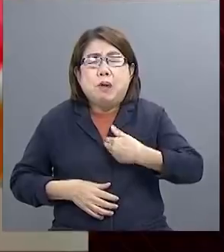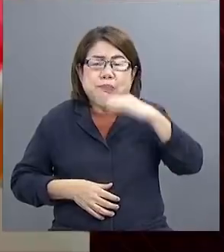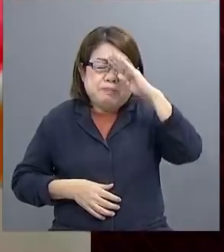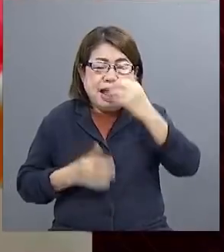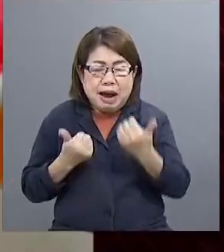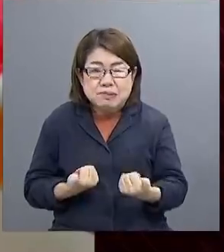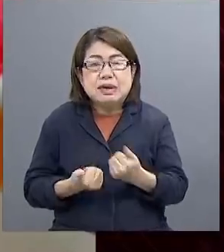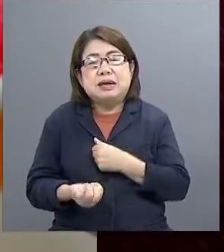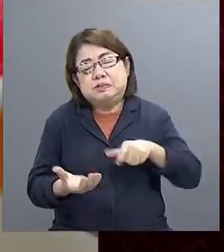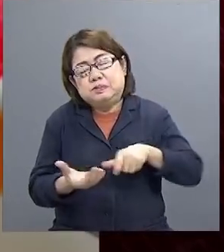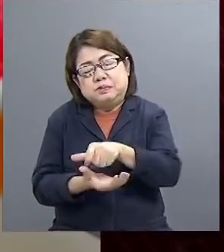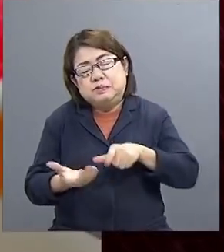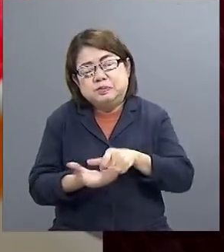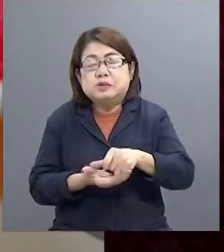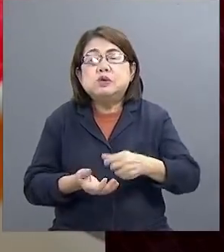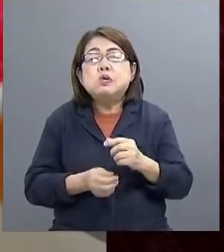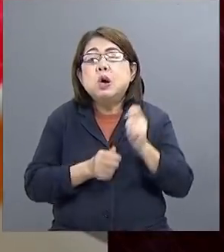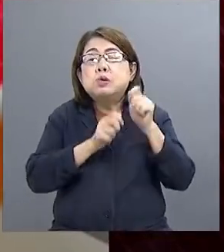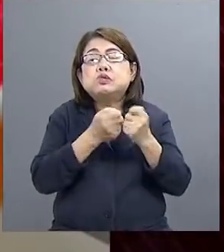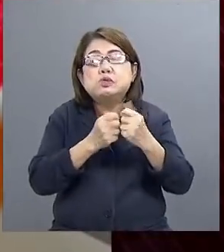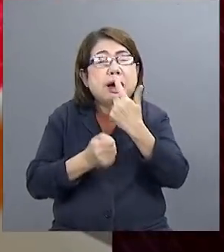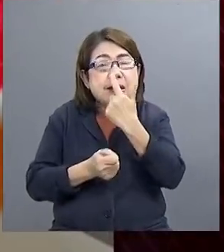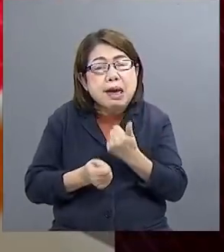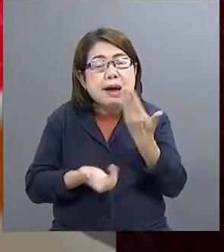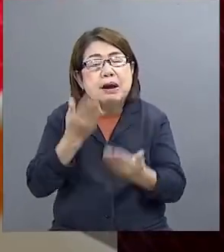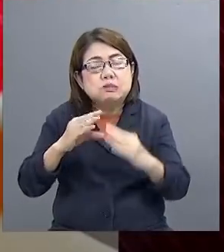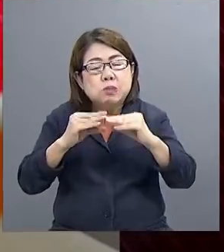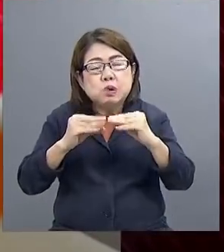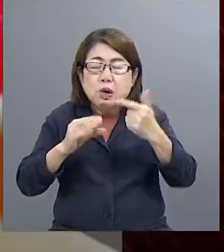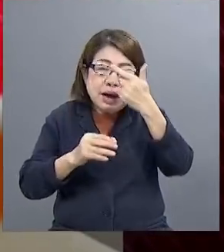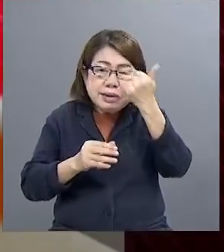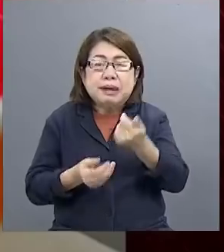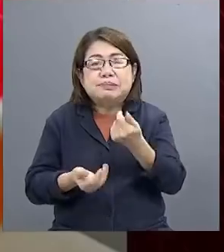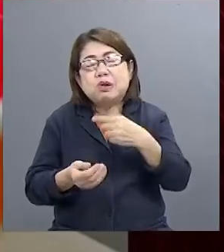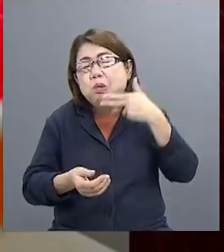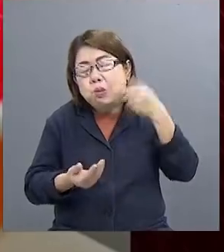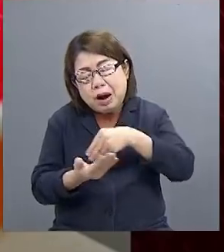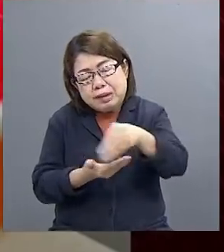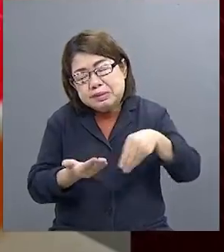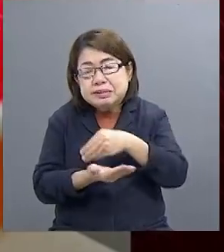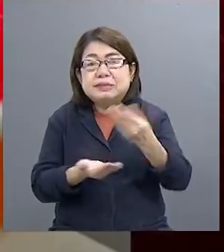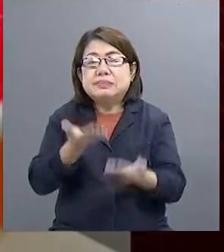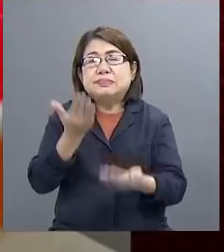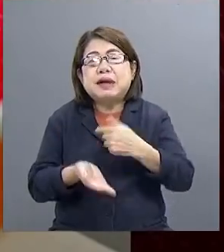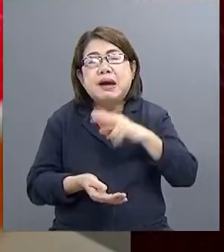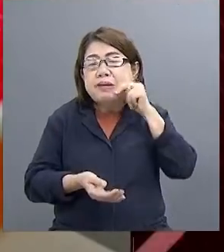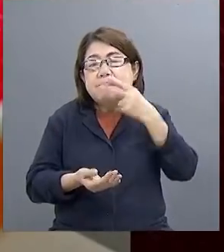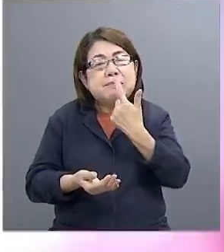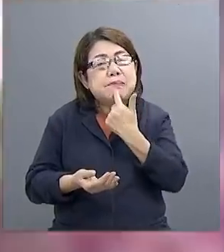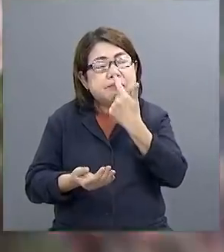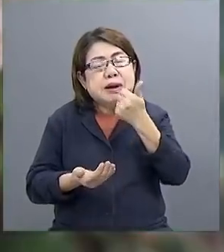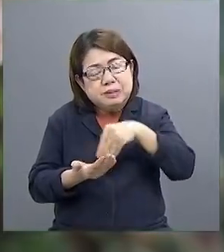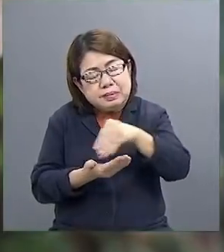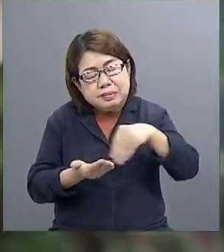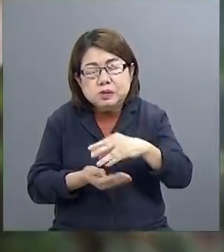ถั่วแดงต้มหรือวุ้นดำราดน้ำเชื่อมหรือน้ำแดงและน้ำนมแมวให้มีกลิ่นหอมหวานค่ะ